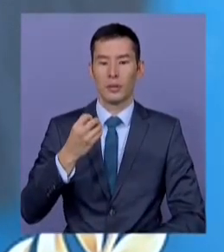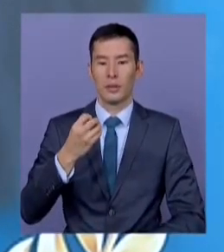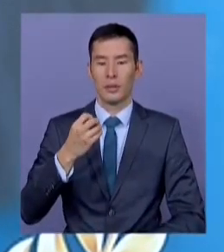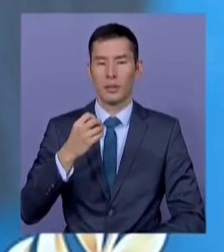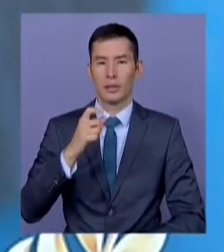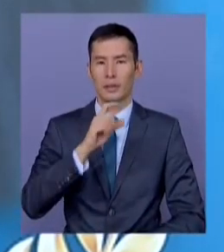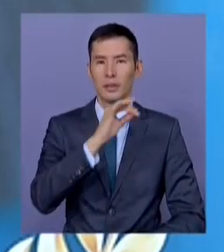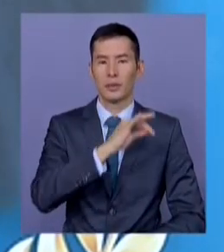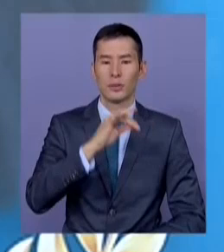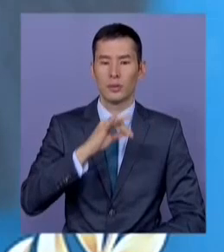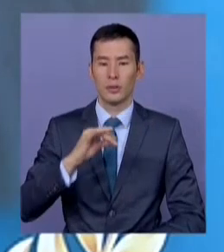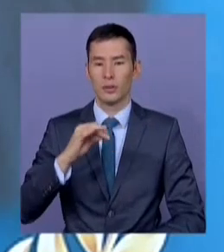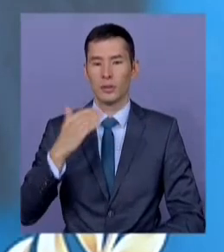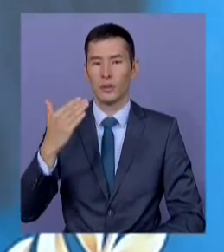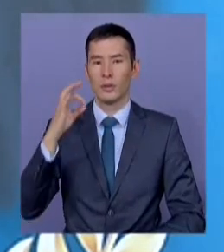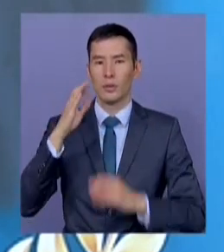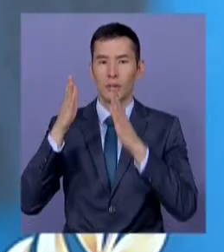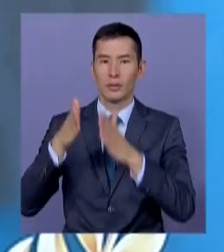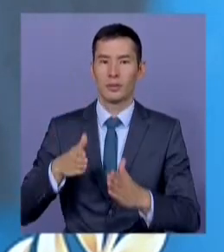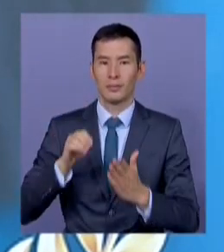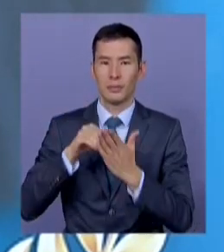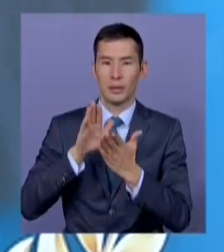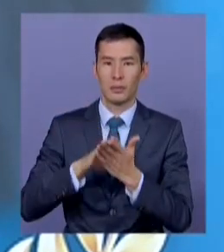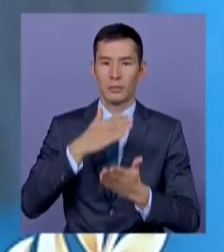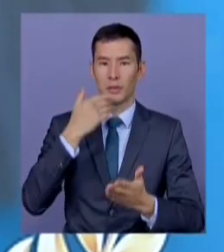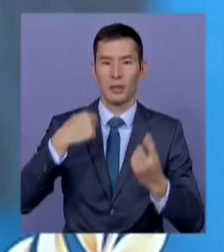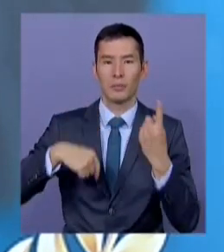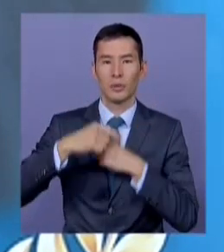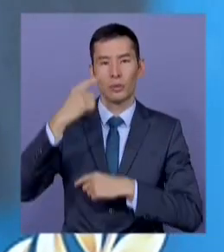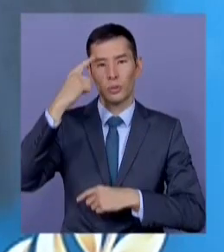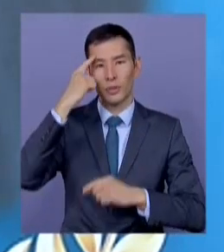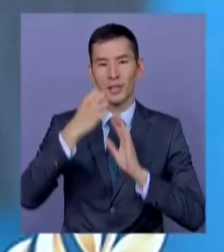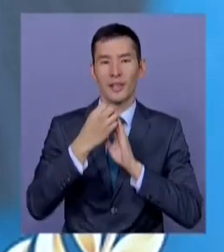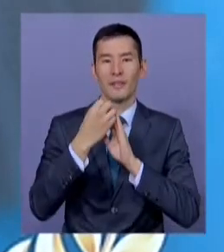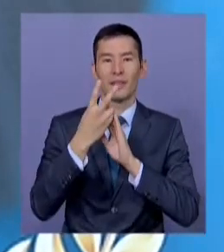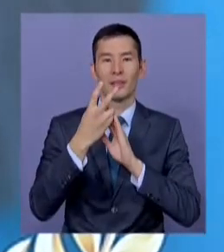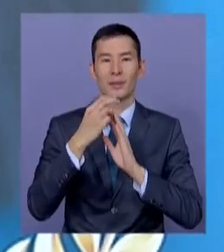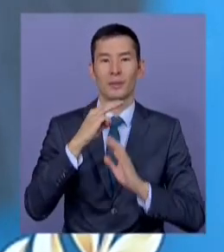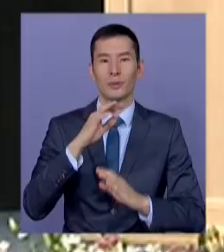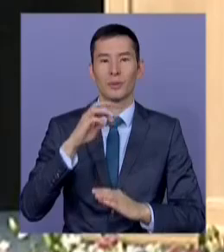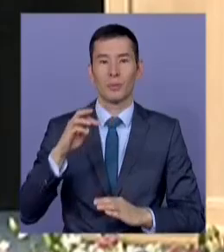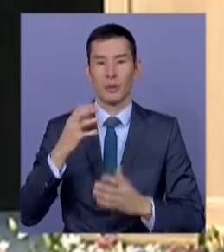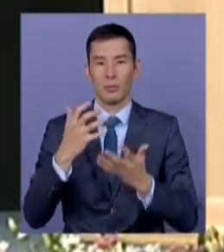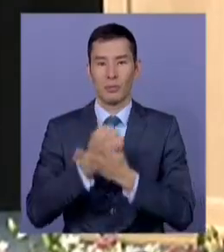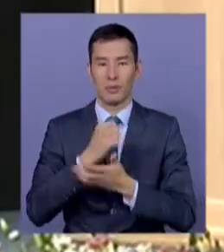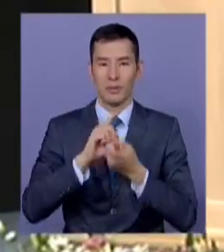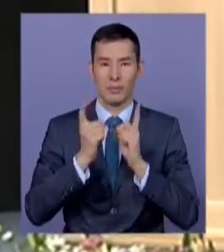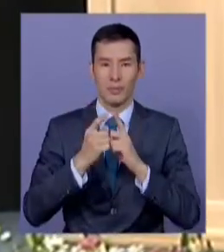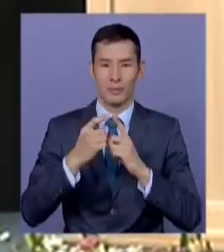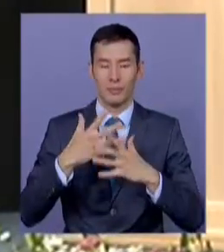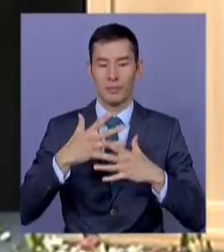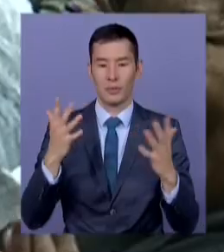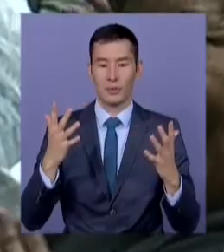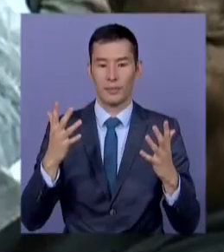әдеби айналымға түспеген поэмалары. Біз 12 поэма деп жүрсек, 19 поэмасы бар екен. Мерейтой аясында